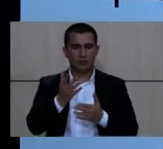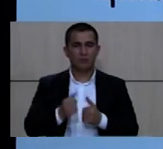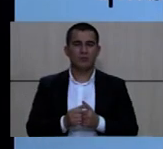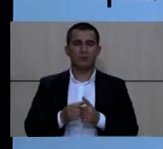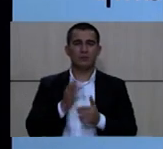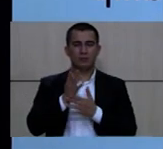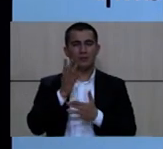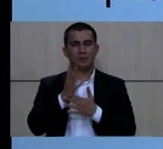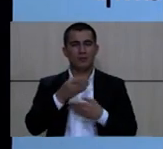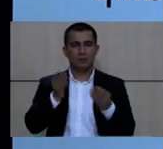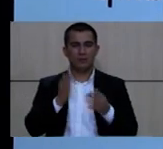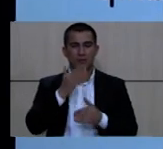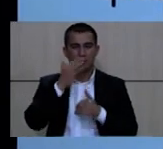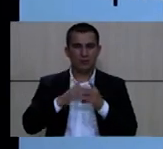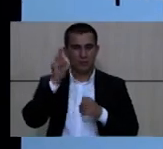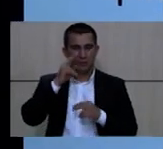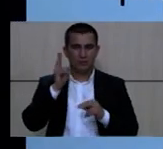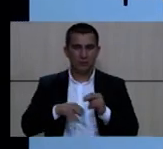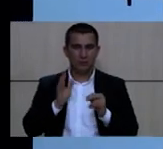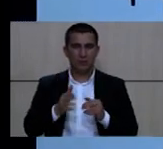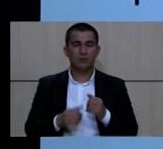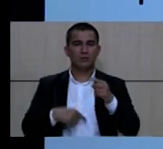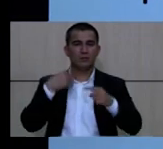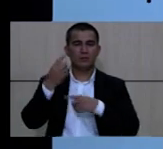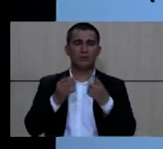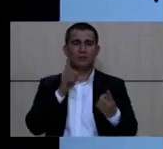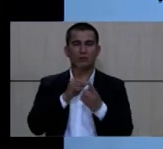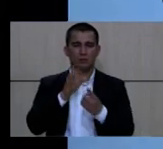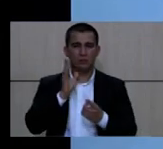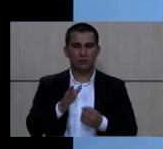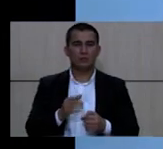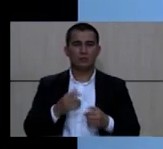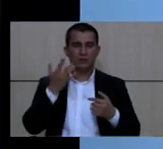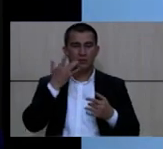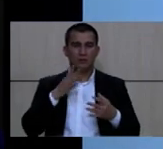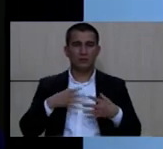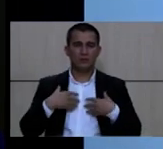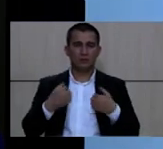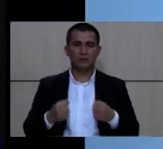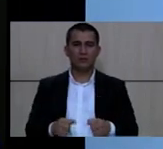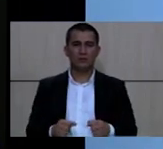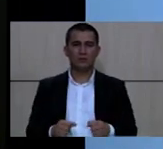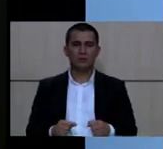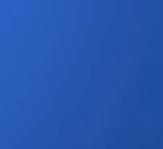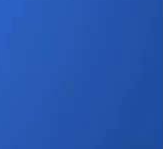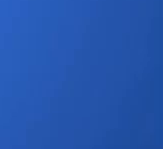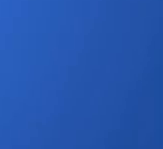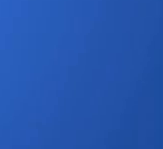bugungi darsimiz o'z nihoyasiga yetdi. Keyingi darslarda uchrashguncha xayr, salomat bo'ling.